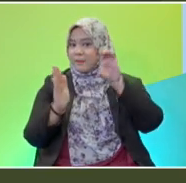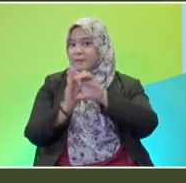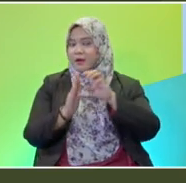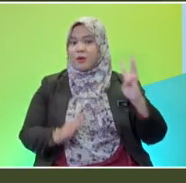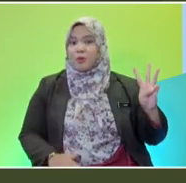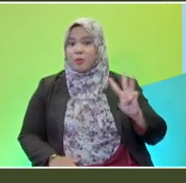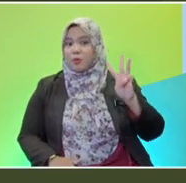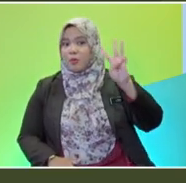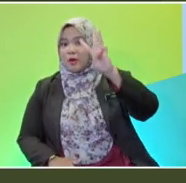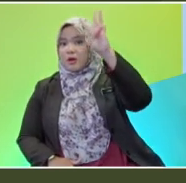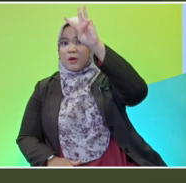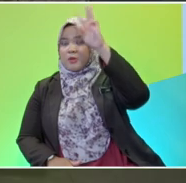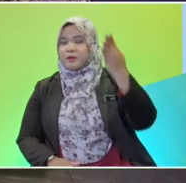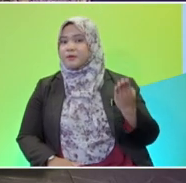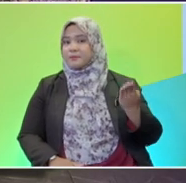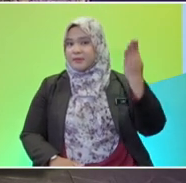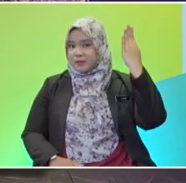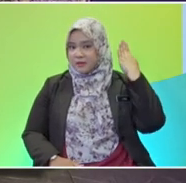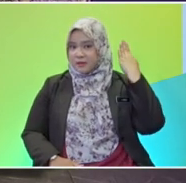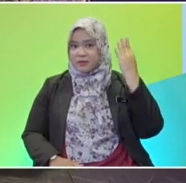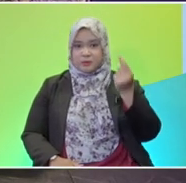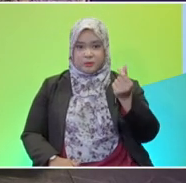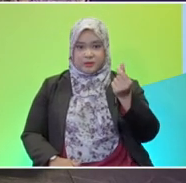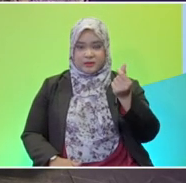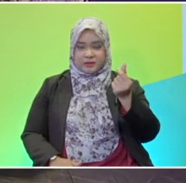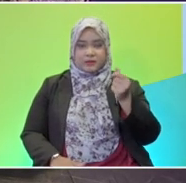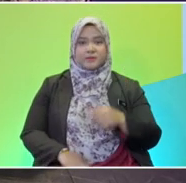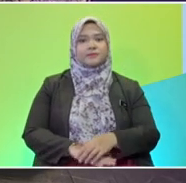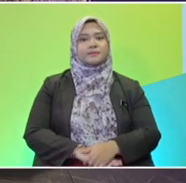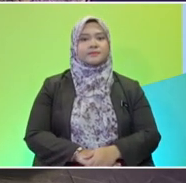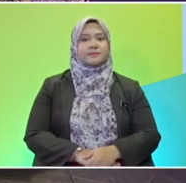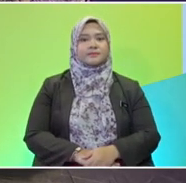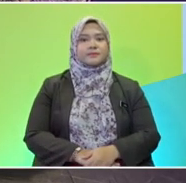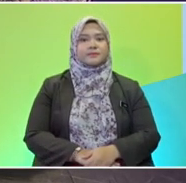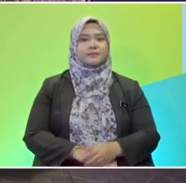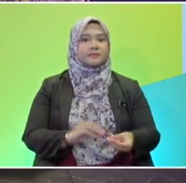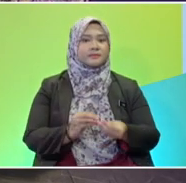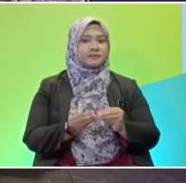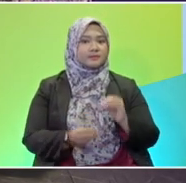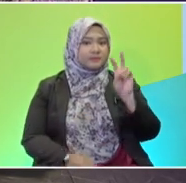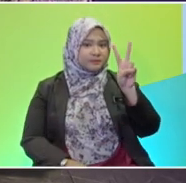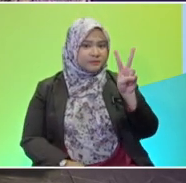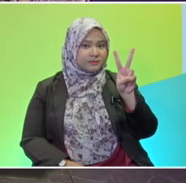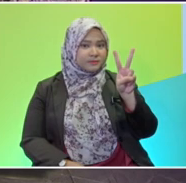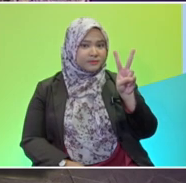1 Ringgit yang kedua yaitu ruang lingkup Malaysia